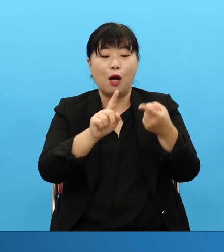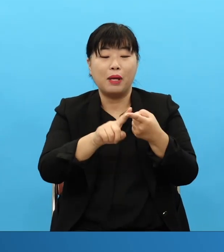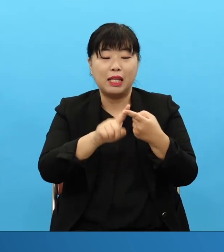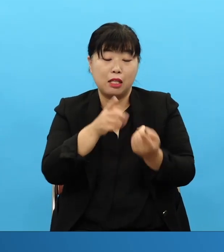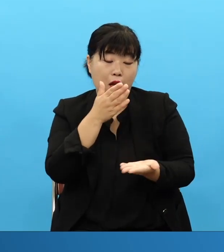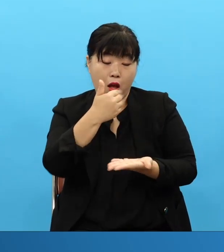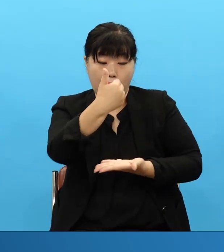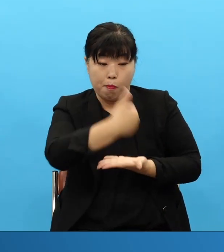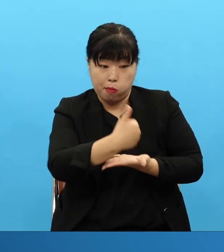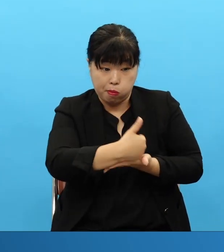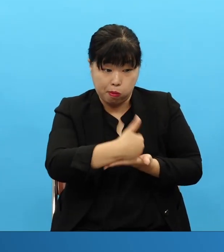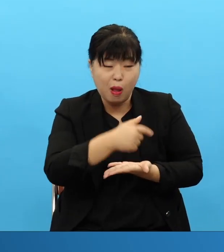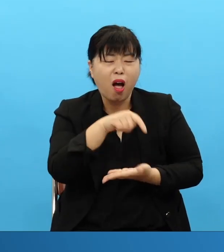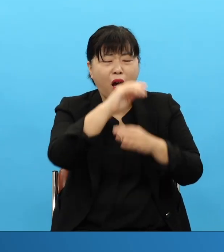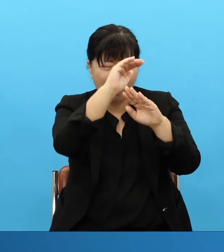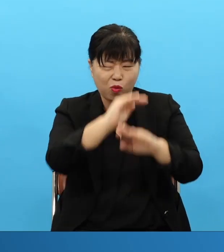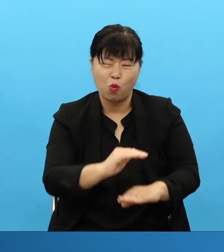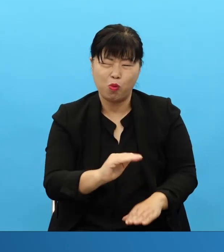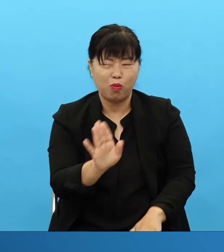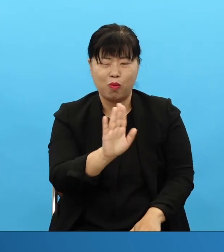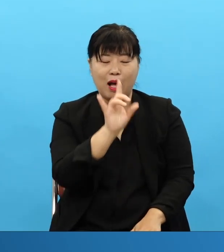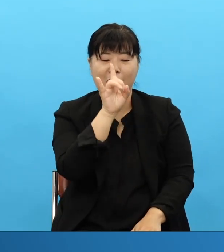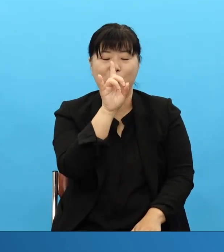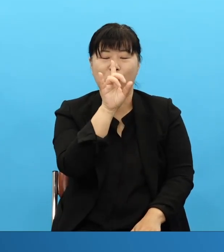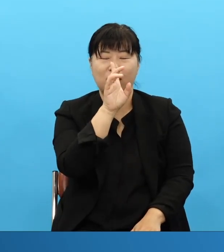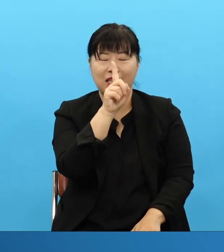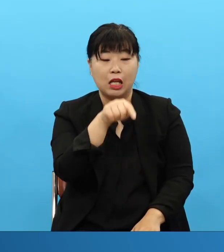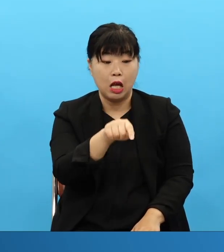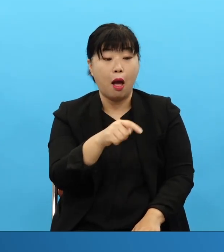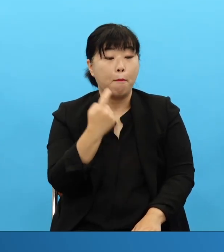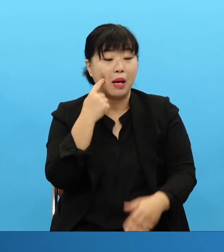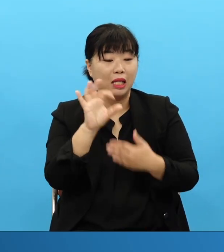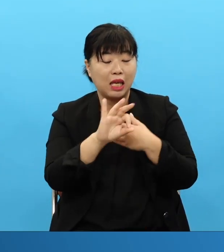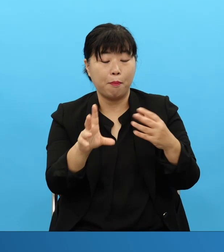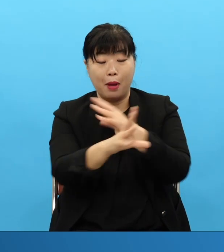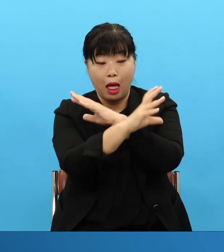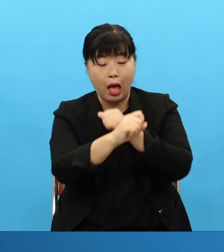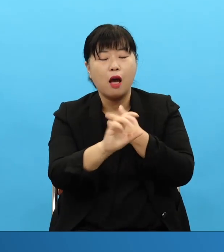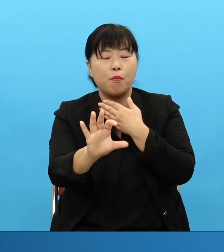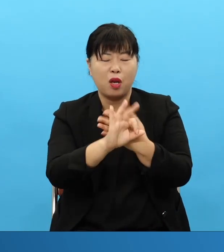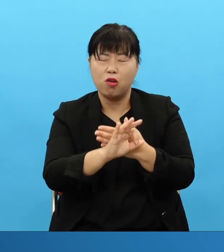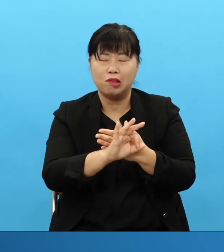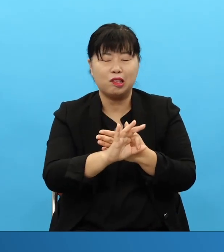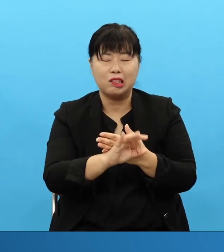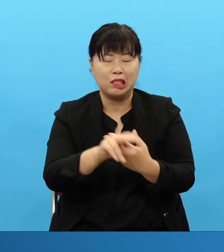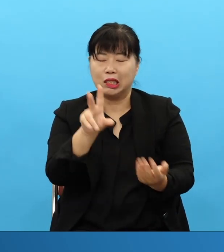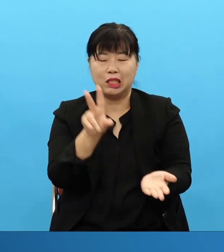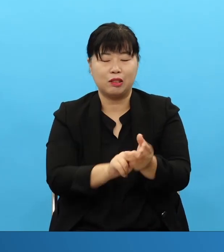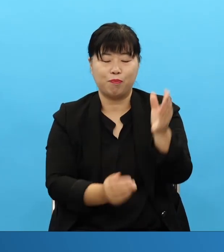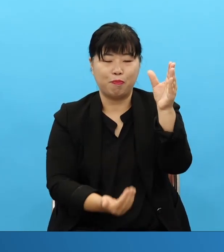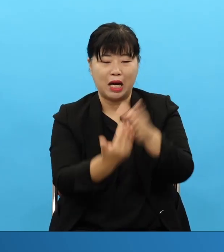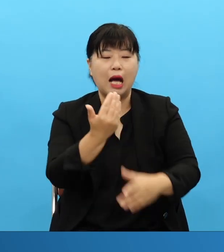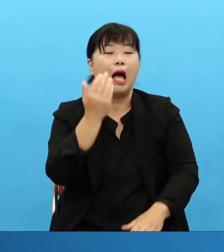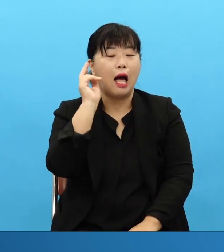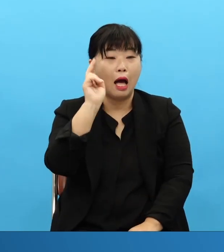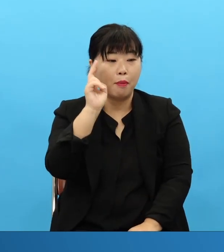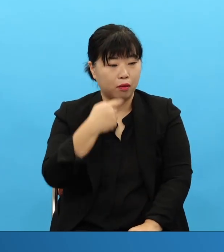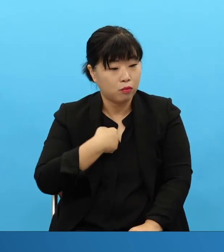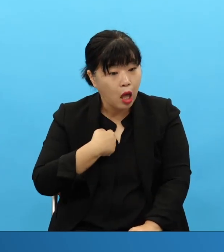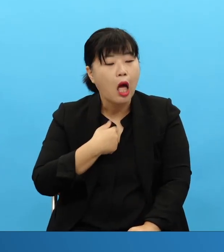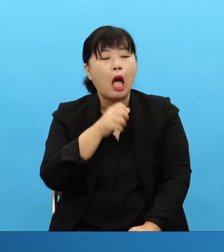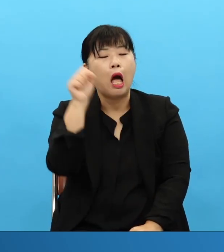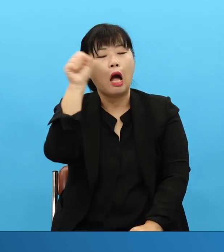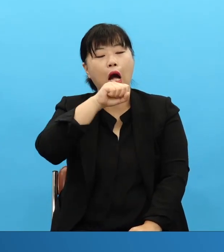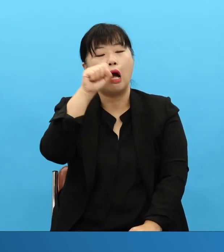하면 큰일 나는 겁니다. That I did that because I was ordered from 그런 above, 것도 but you 있어요. should not sign it. And so that happened to him. 그래서 그랬냐면 He said, "Oh, really?" 그때부터 이